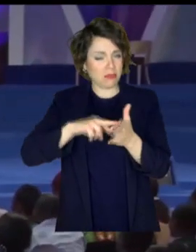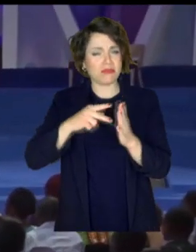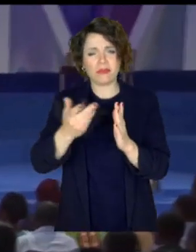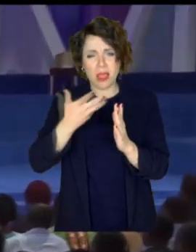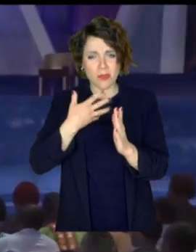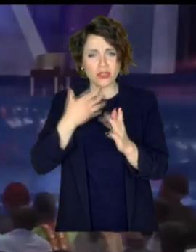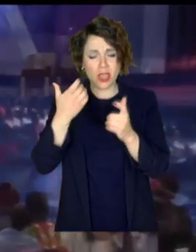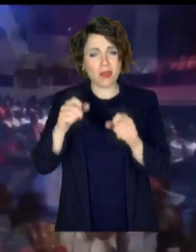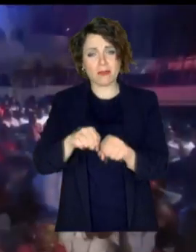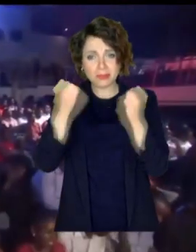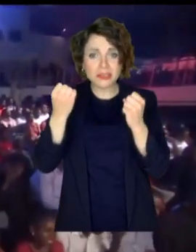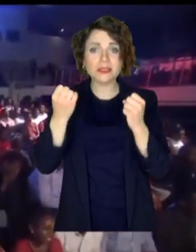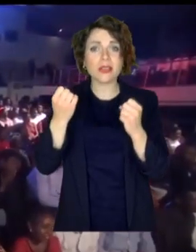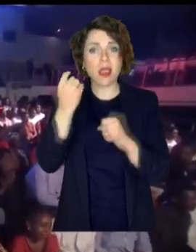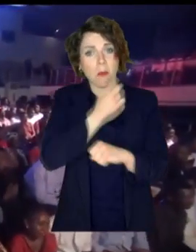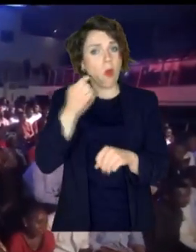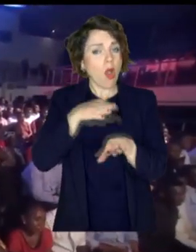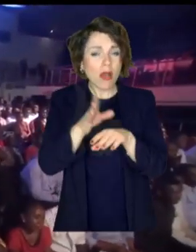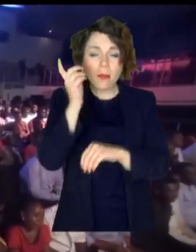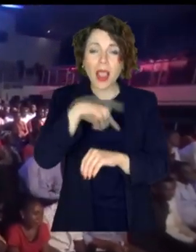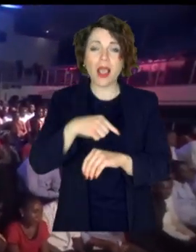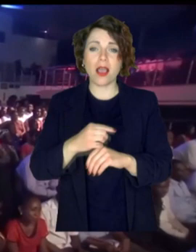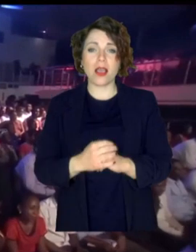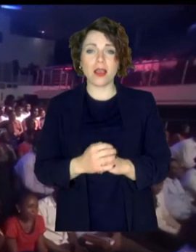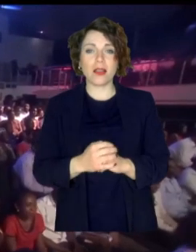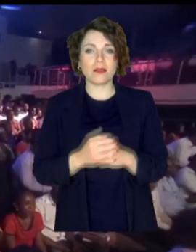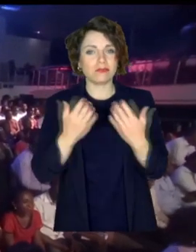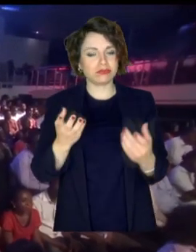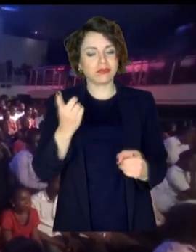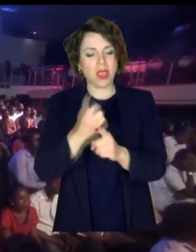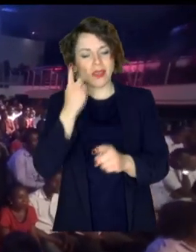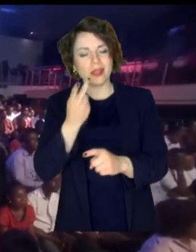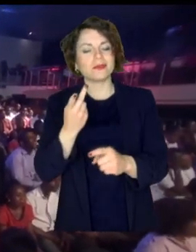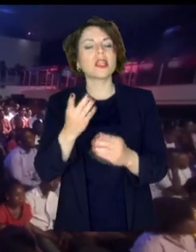Sei nei guai. Adesso stiamo parlando di come fare a uscirne.